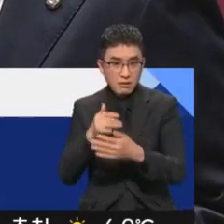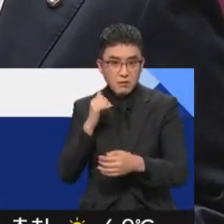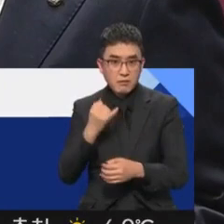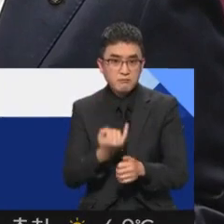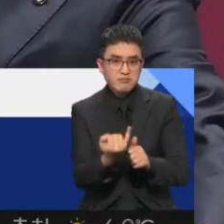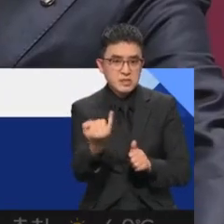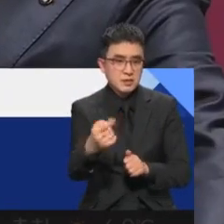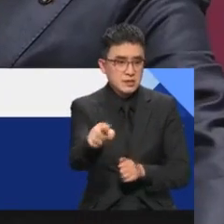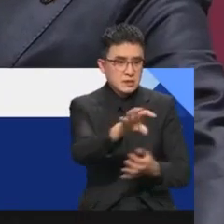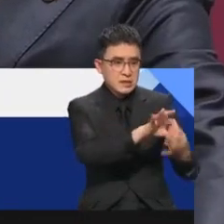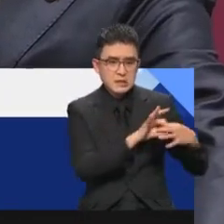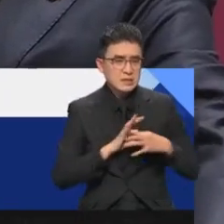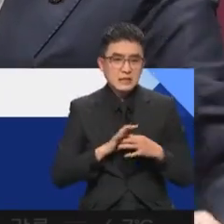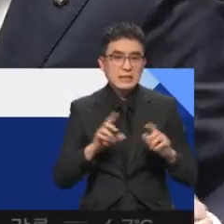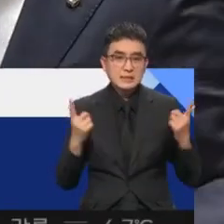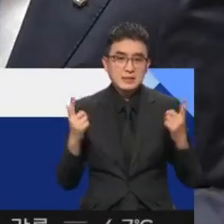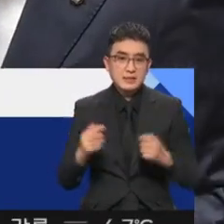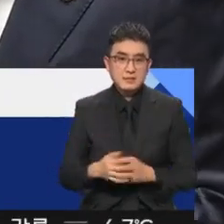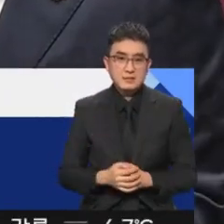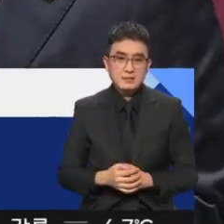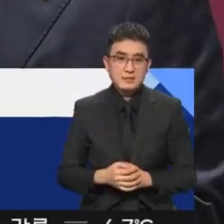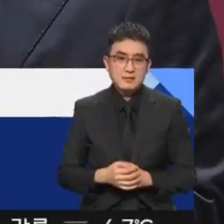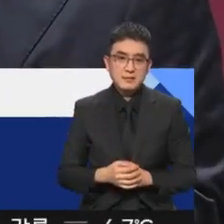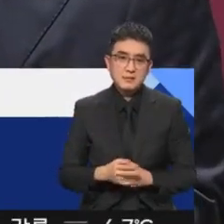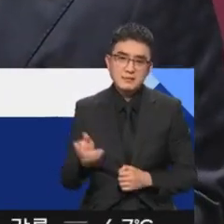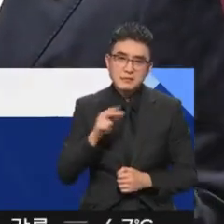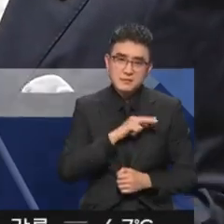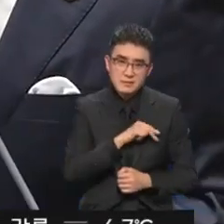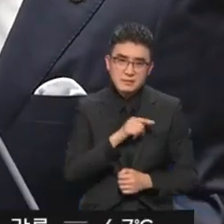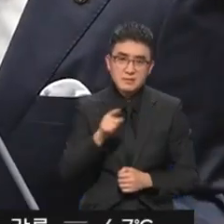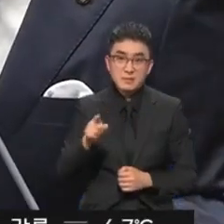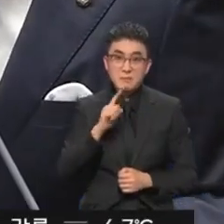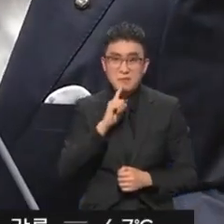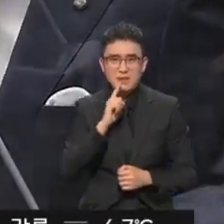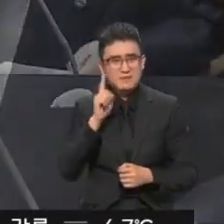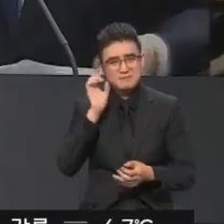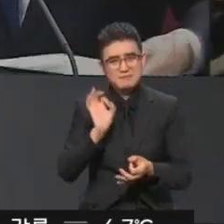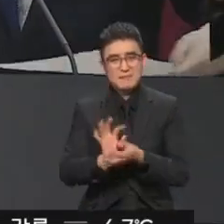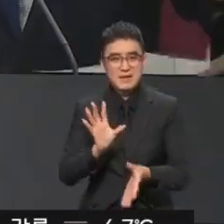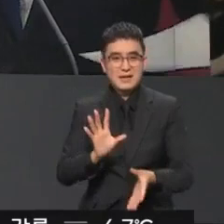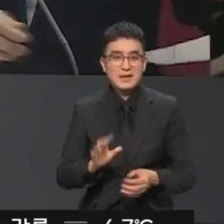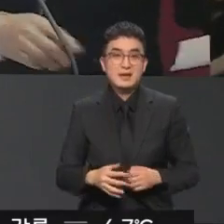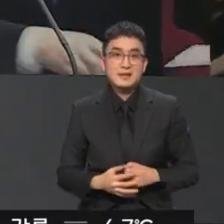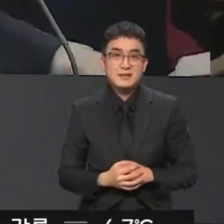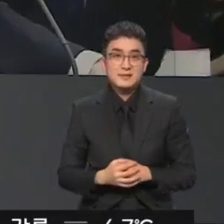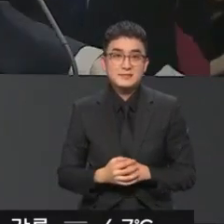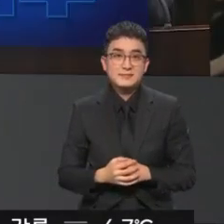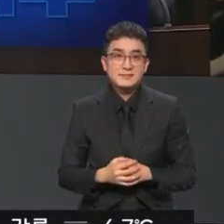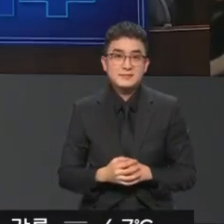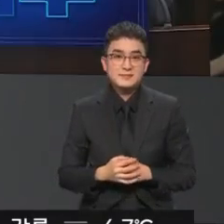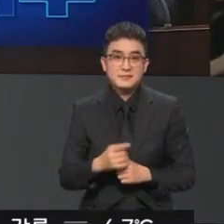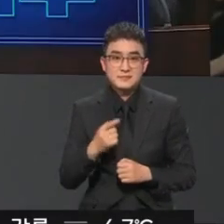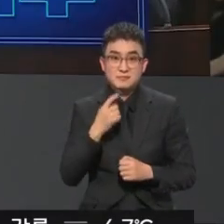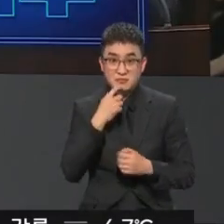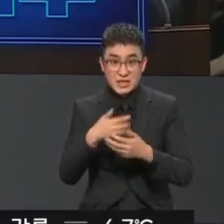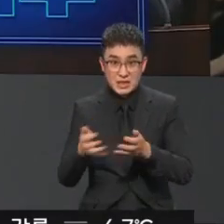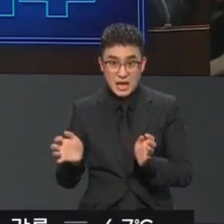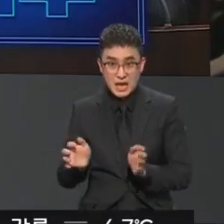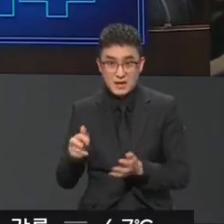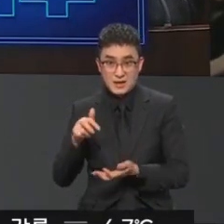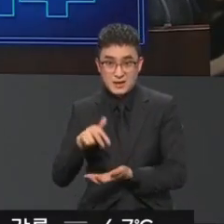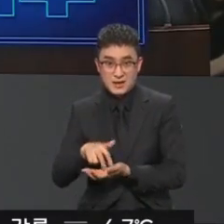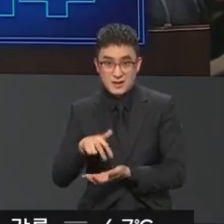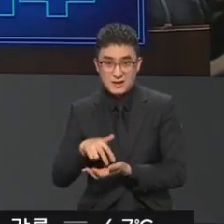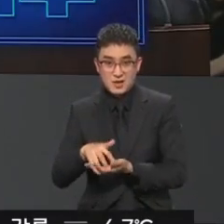그러실지 모르겠지만 얼마나 할 말이 없으면 아직까지 얘기를 하십니까? 네, 어제는 이 민주당의 공격수 정청래